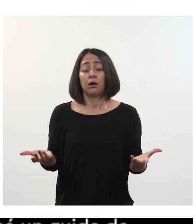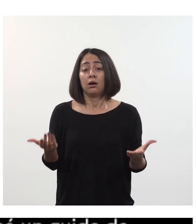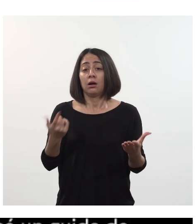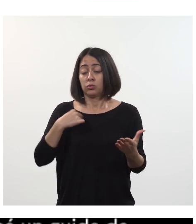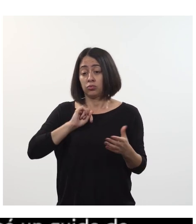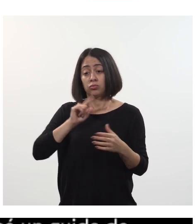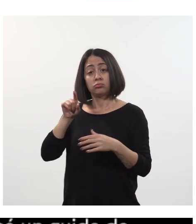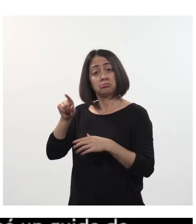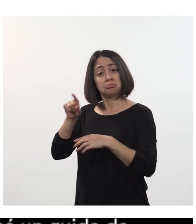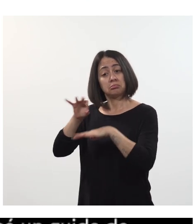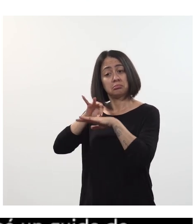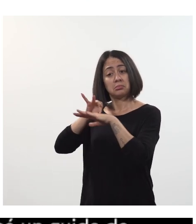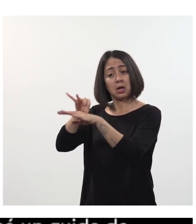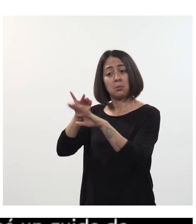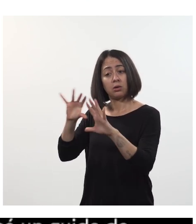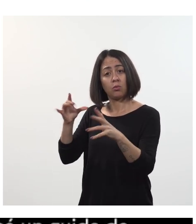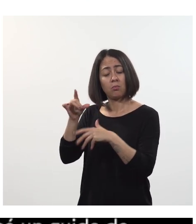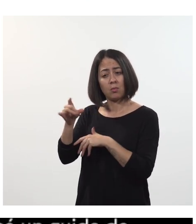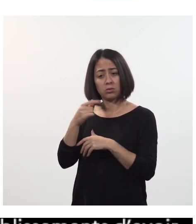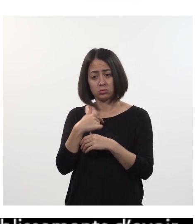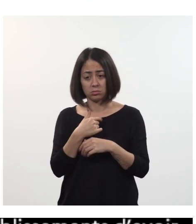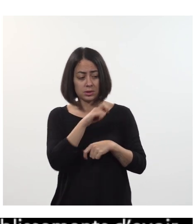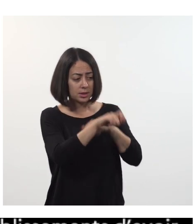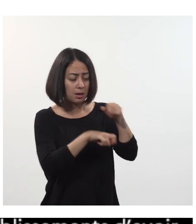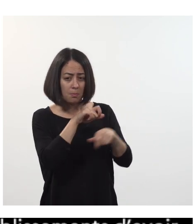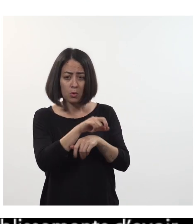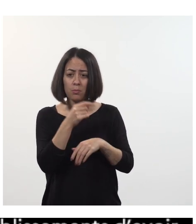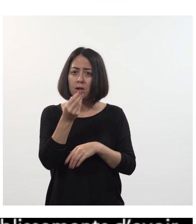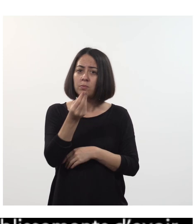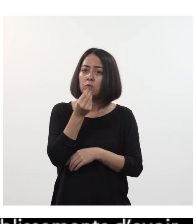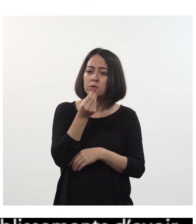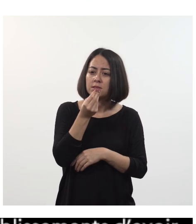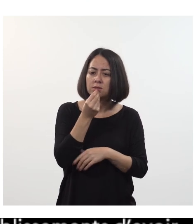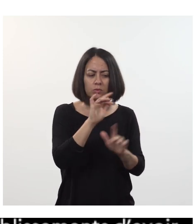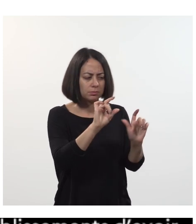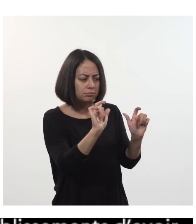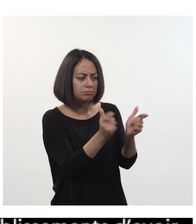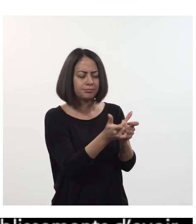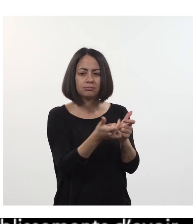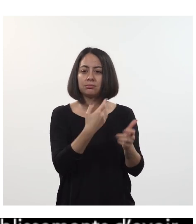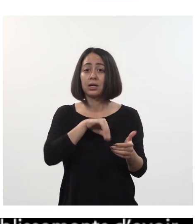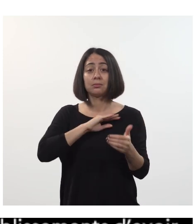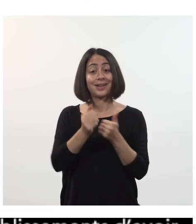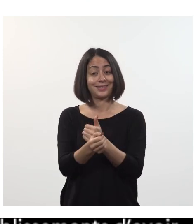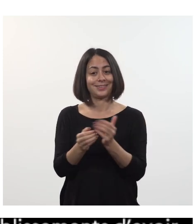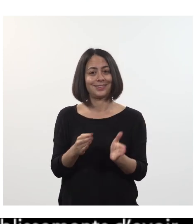être de diagnostiquer et prendre en charge les problèmes nutritionnels, notamment à l'aide de séries kits que je vais vous présenter plus en détail tout à